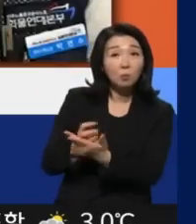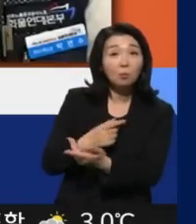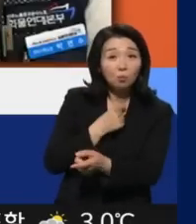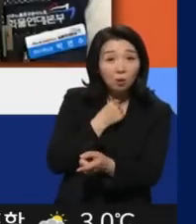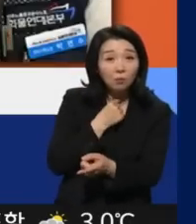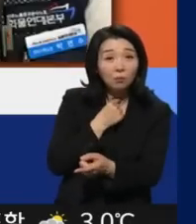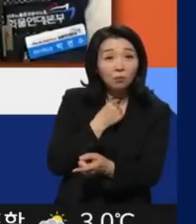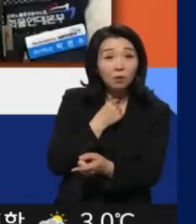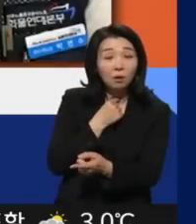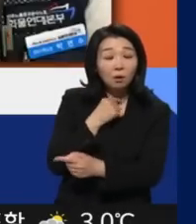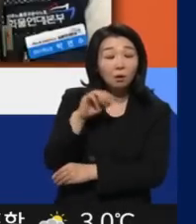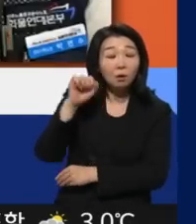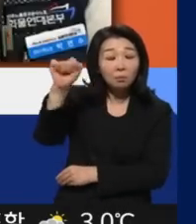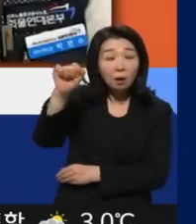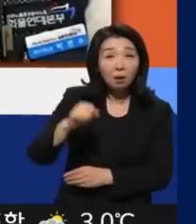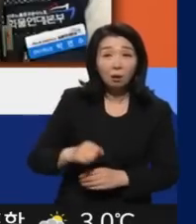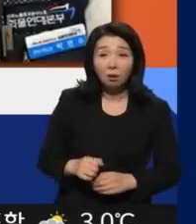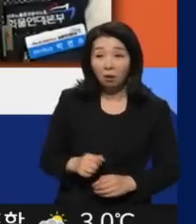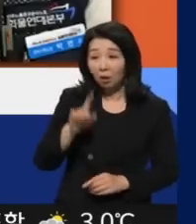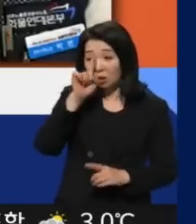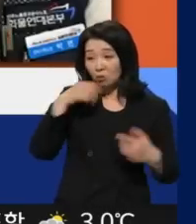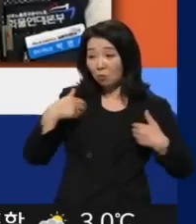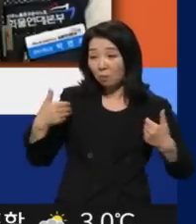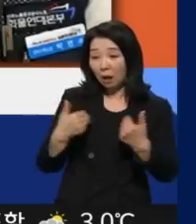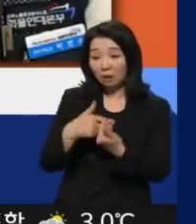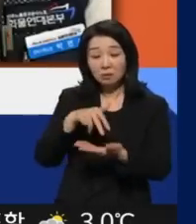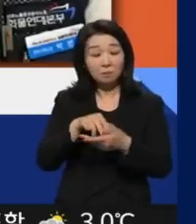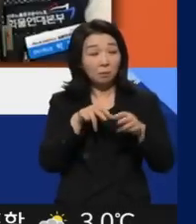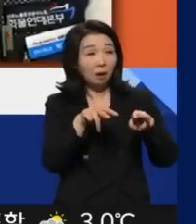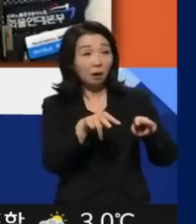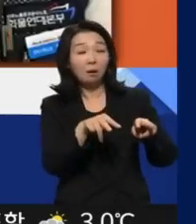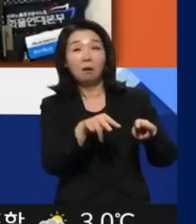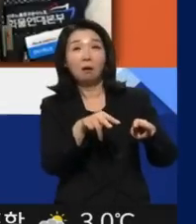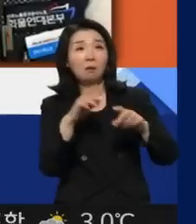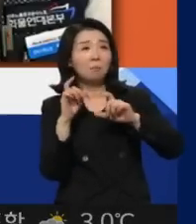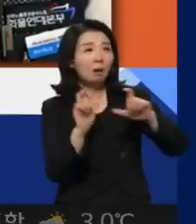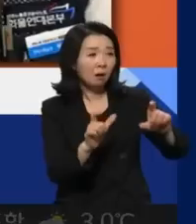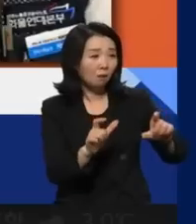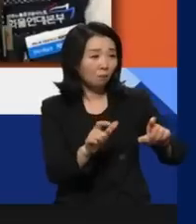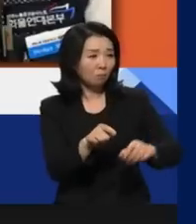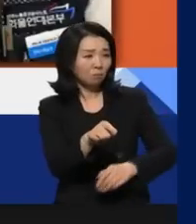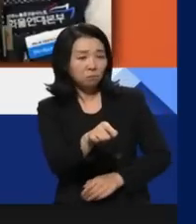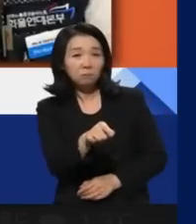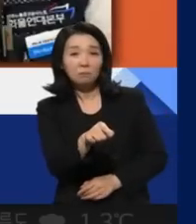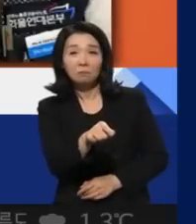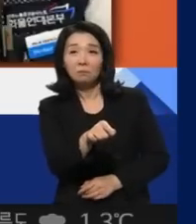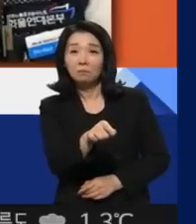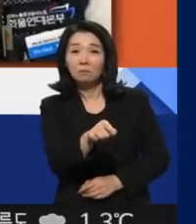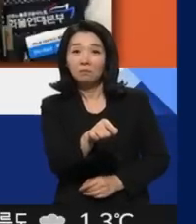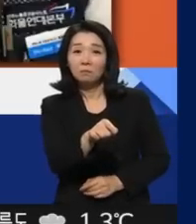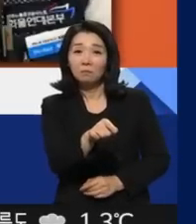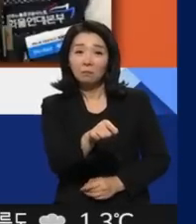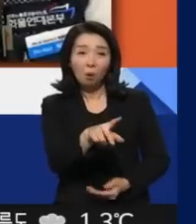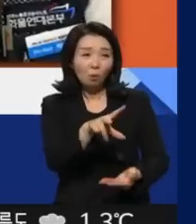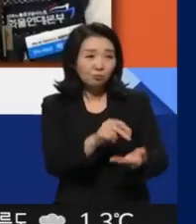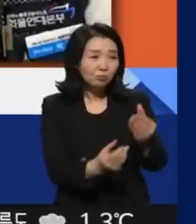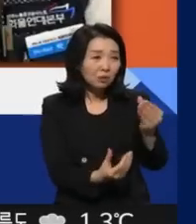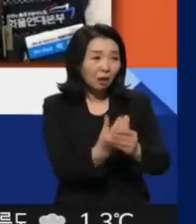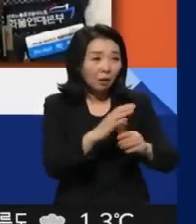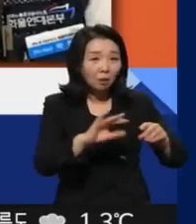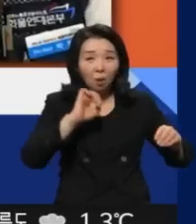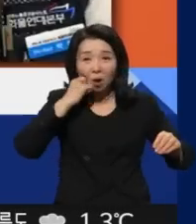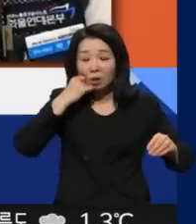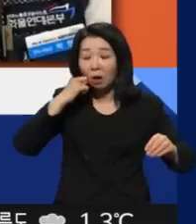오히려 이 총파업을 반정부 투쟁이라는 색안경을 끼고 규정하고 바라보고 그렇게 해서 사태를 더 해결을 어렵게 만드는